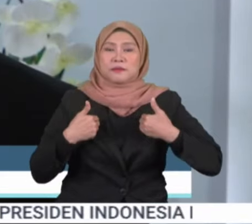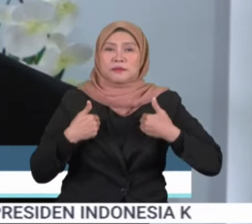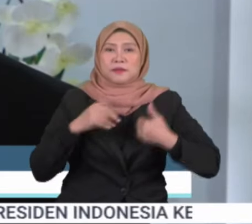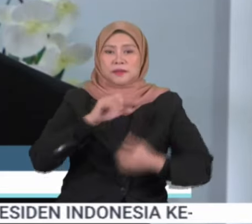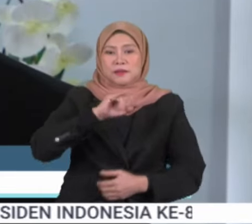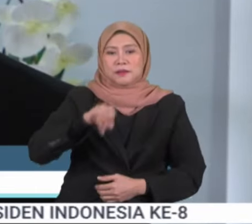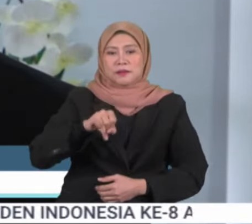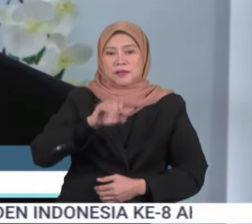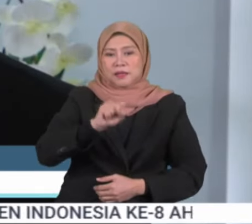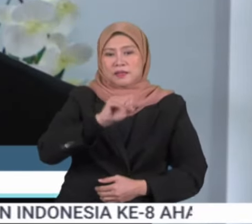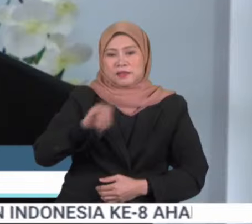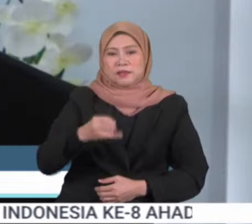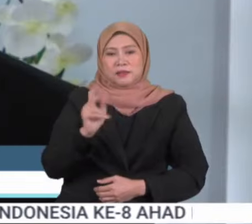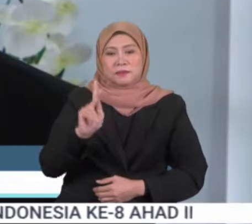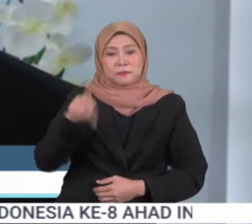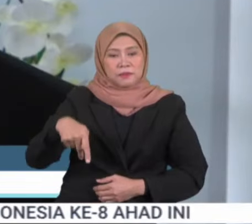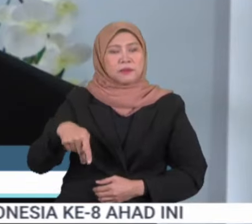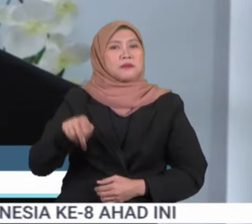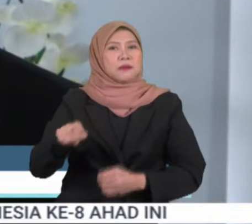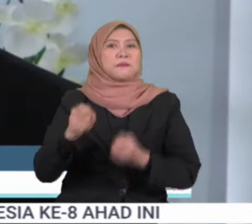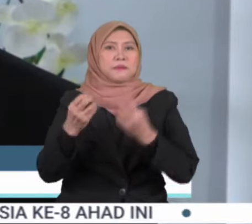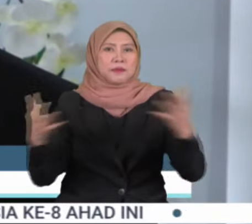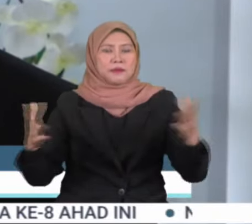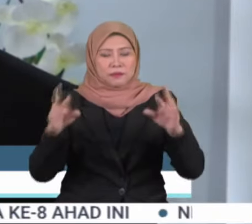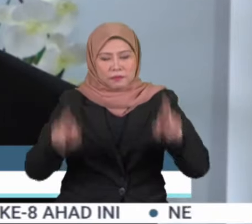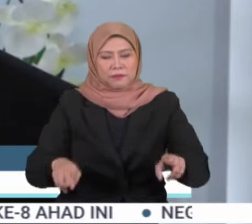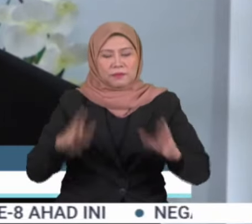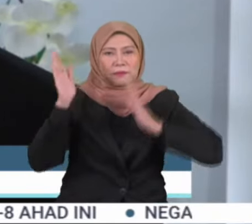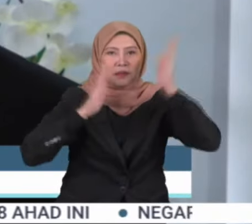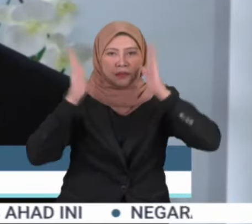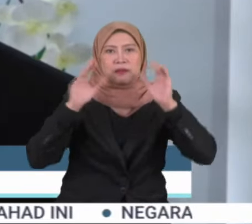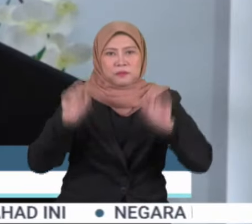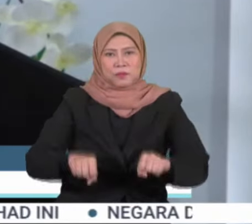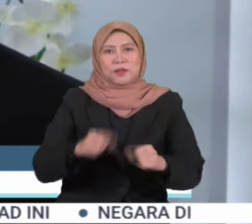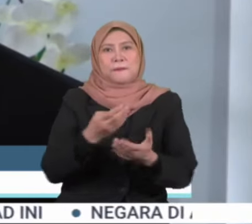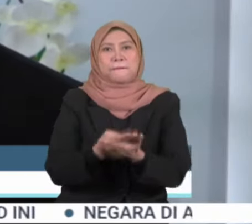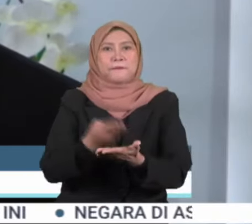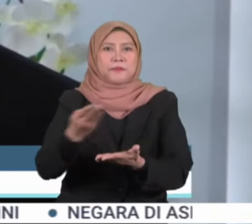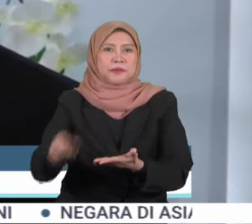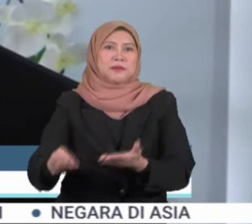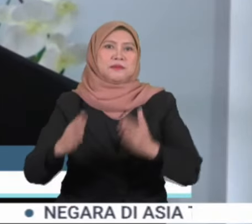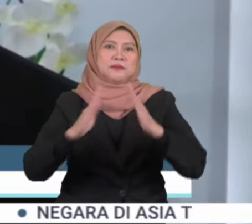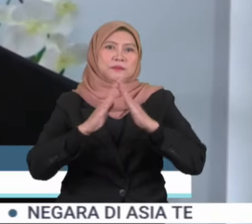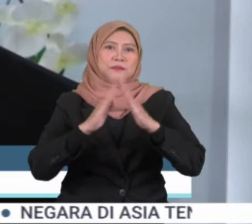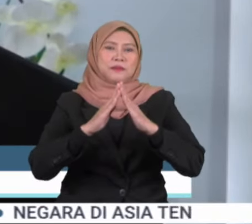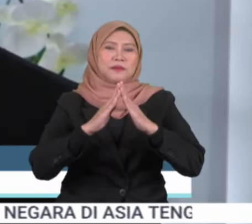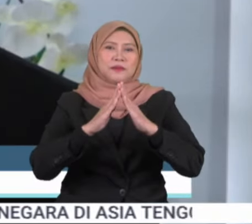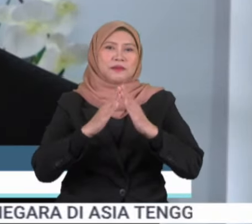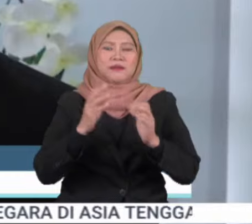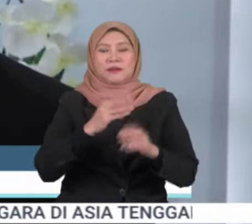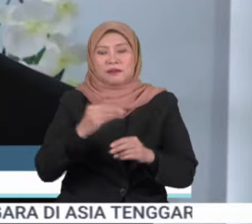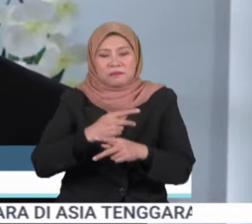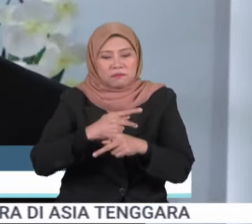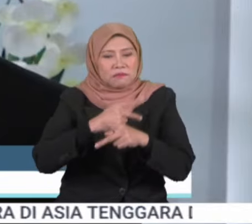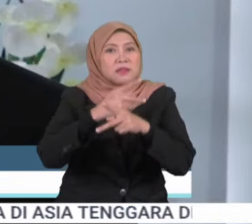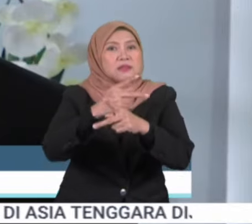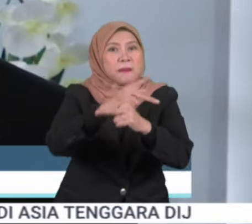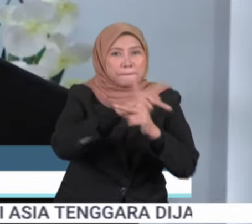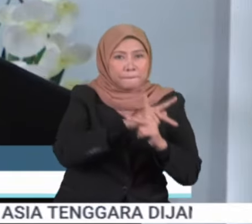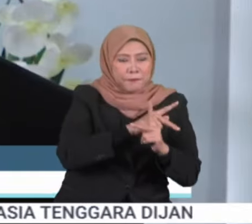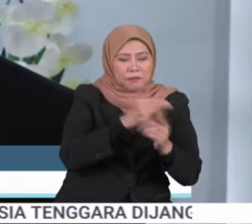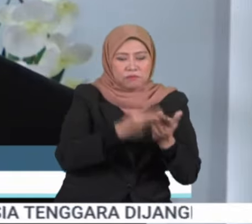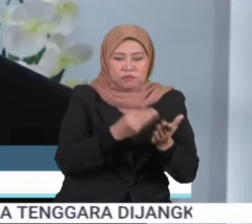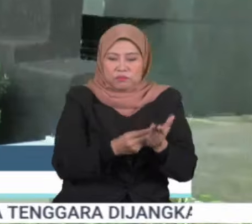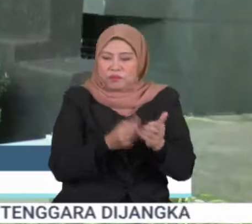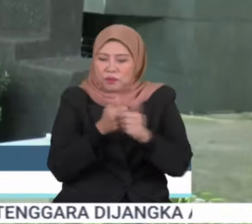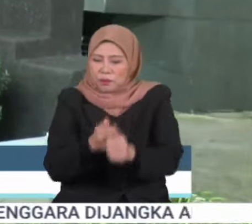SJKP tersebut, maka dia memungkinkan ramai lagi rakyat Malaysia untuk memiliki rumah dengan skim pembiayaan yang sesuai dengan tahap pendapatan